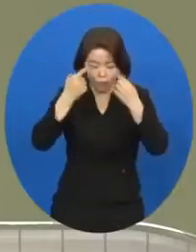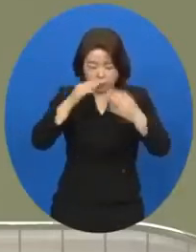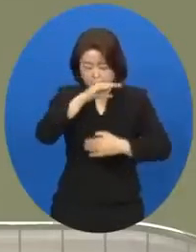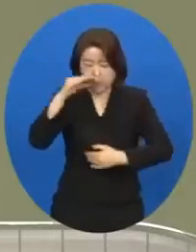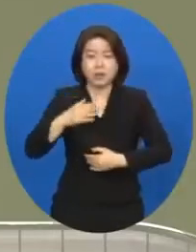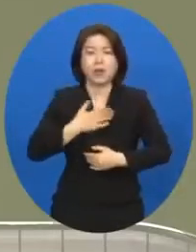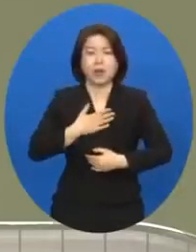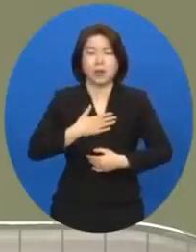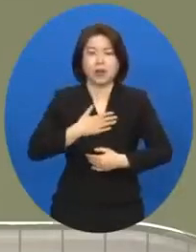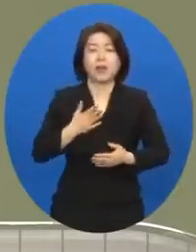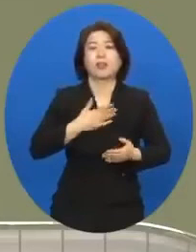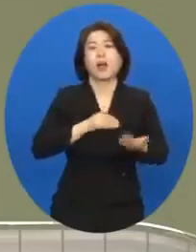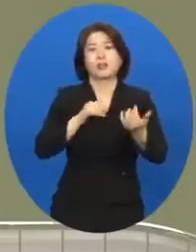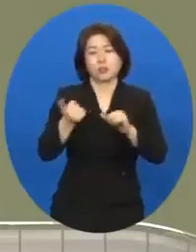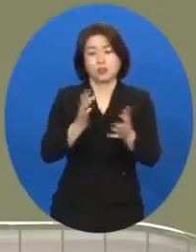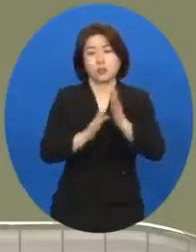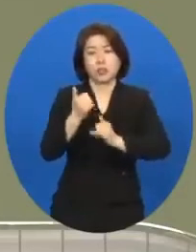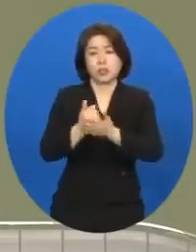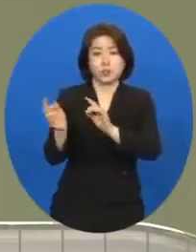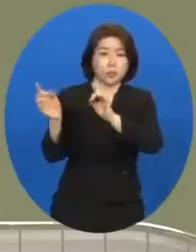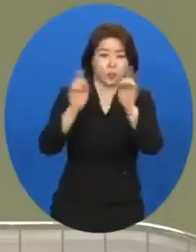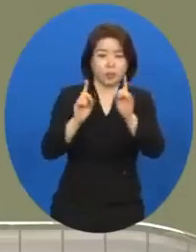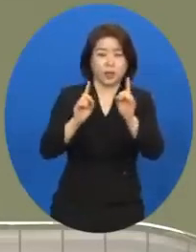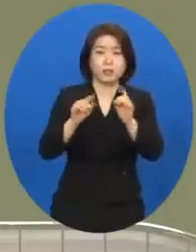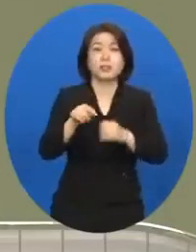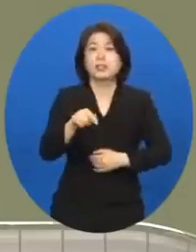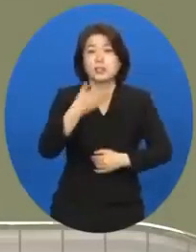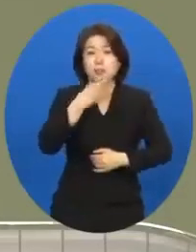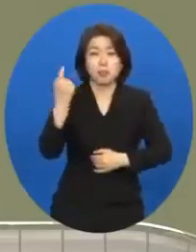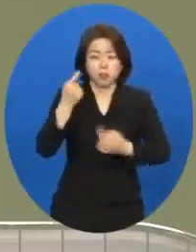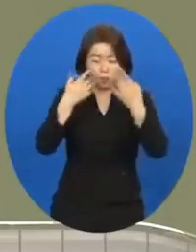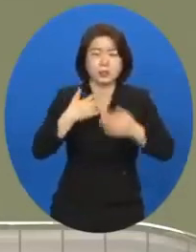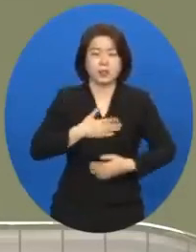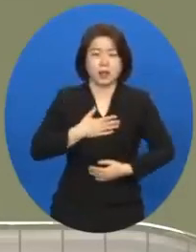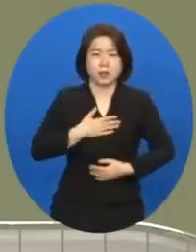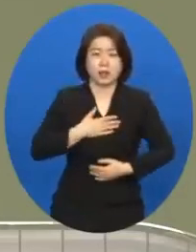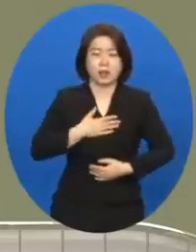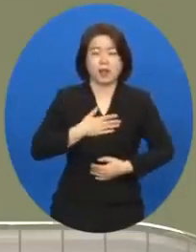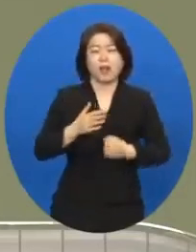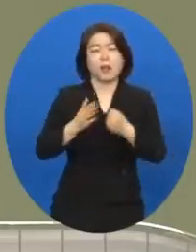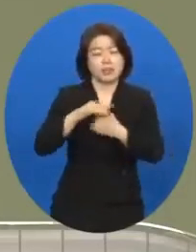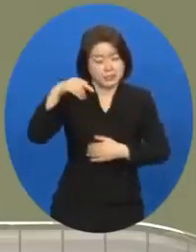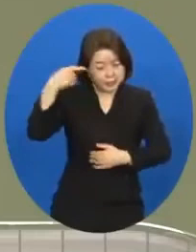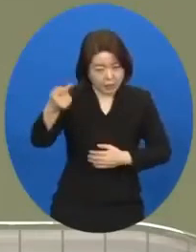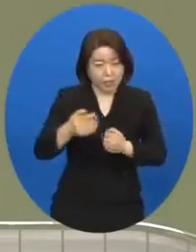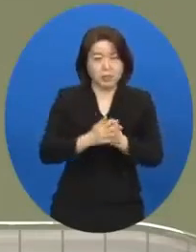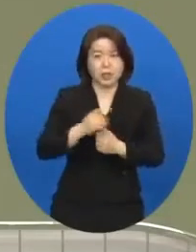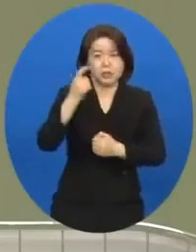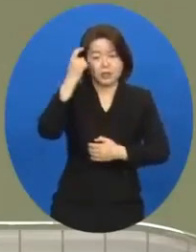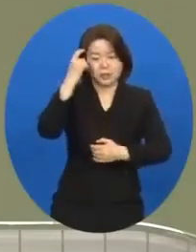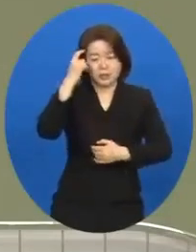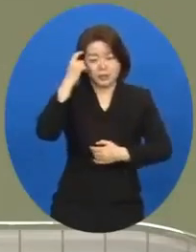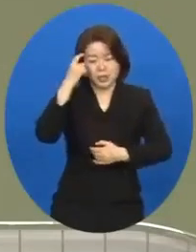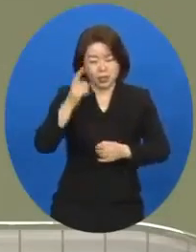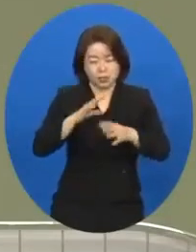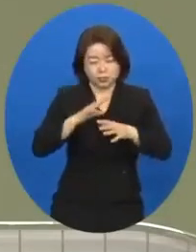나는 죽고 예수로 사는 복음을. 그리고 난 다음에 그는 이 정신적인 무서운 상태에서 벗어날 수